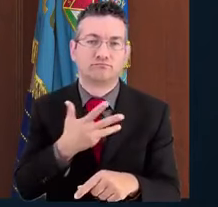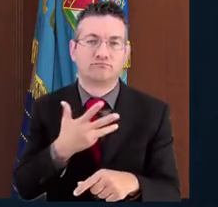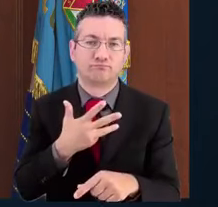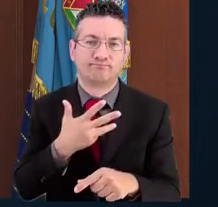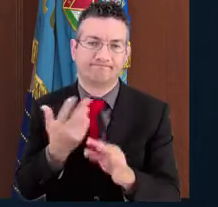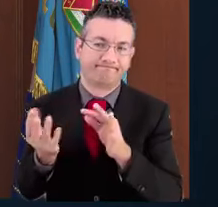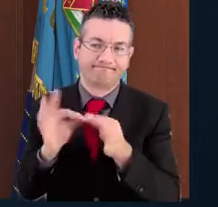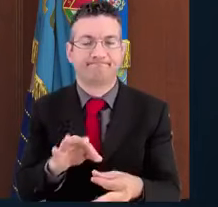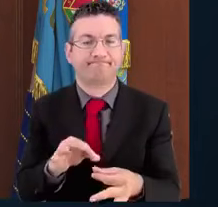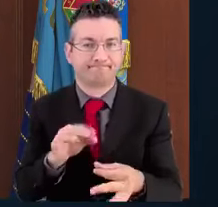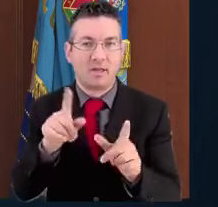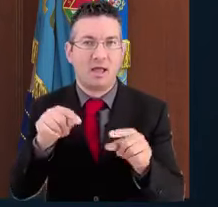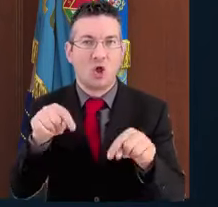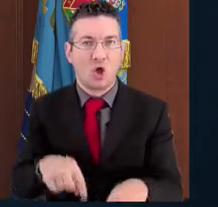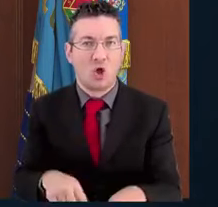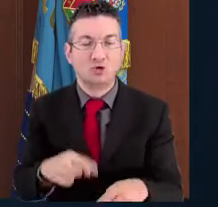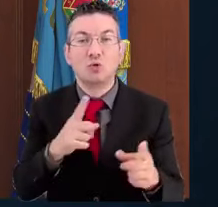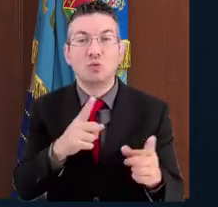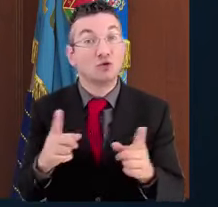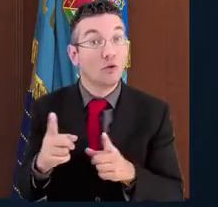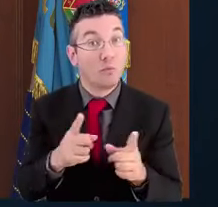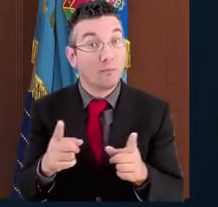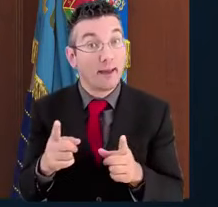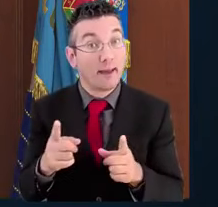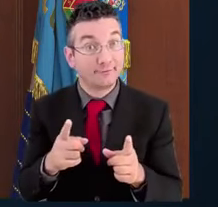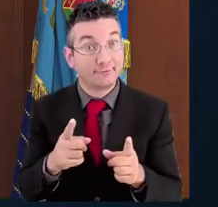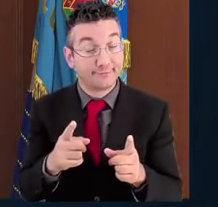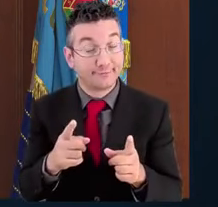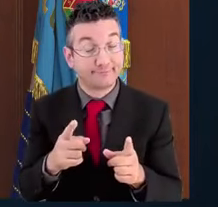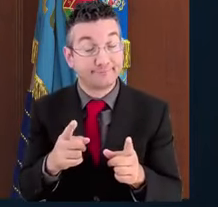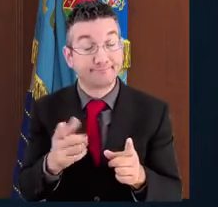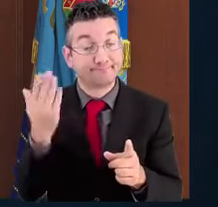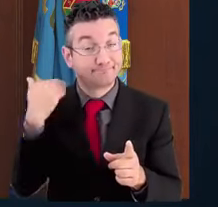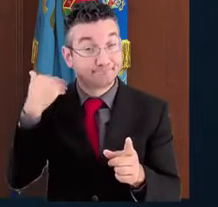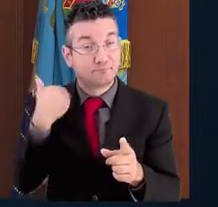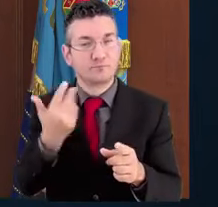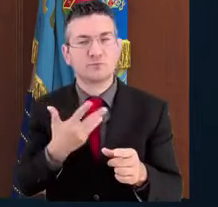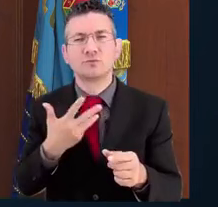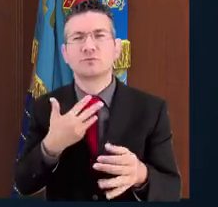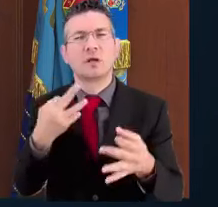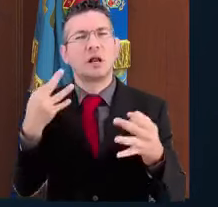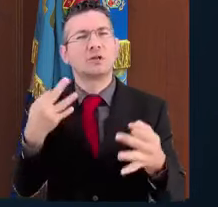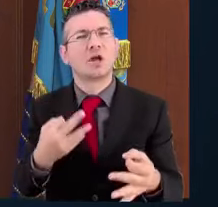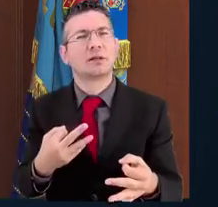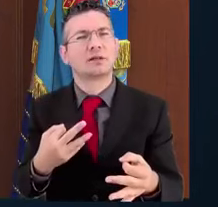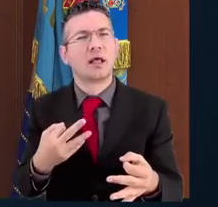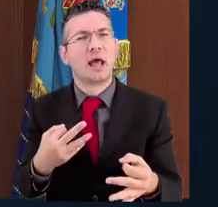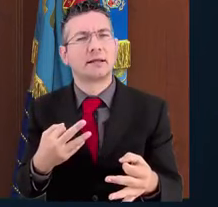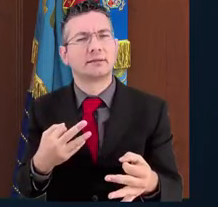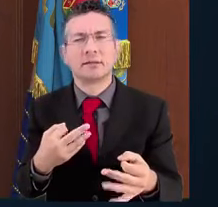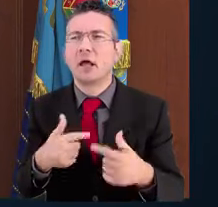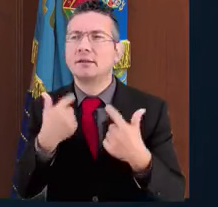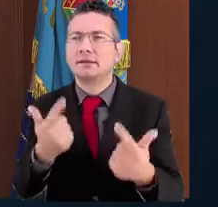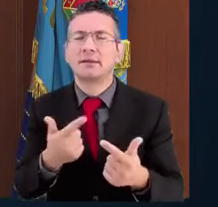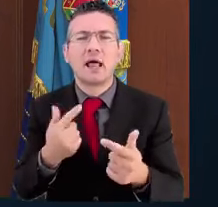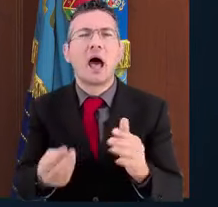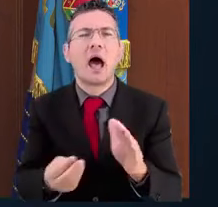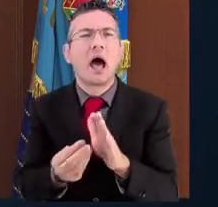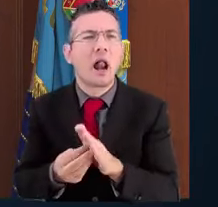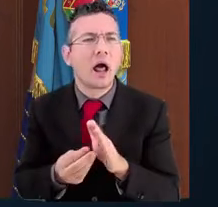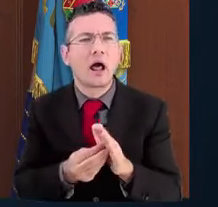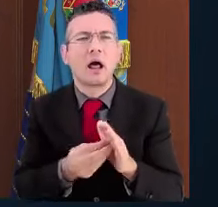in questo momento quella certezza che aveva in passato un settore che creava occupazione che ora è diventato insicuro